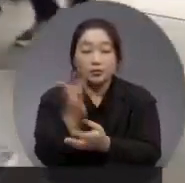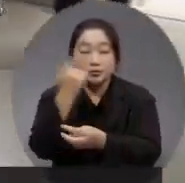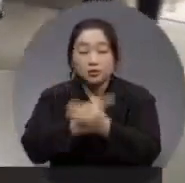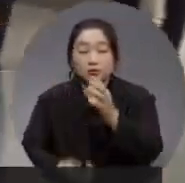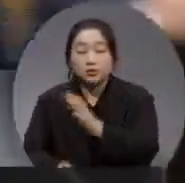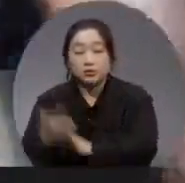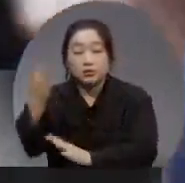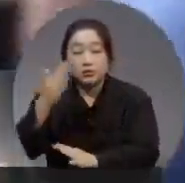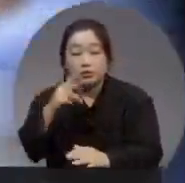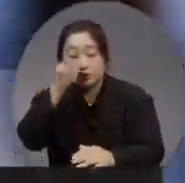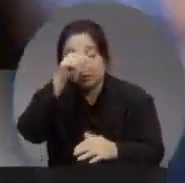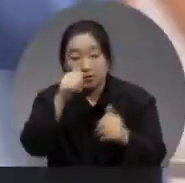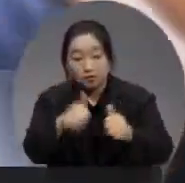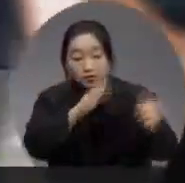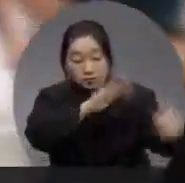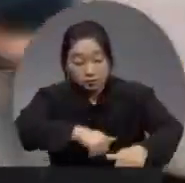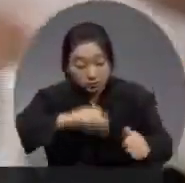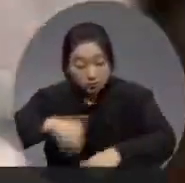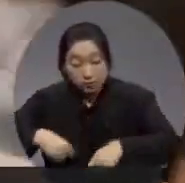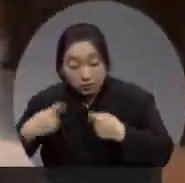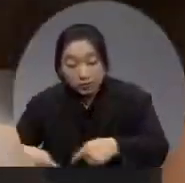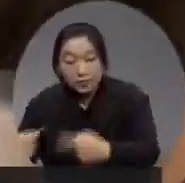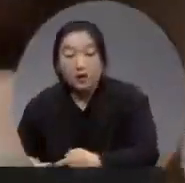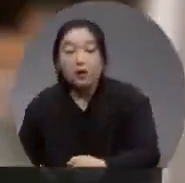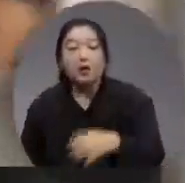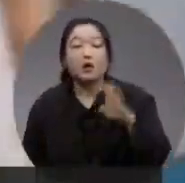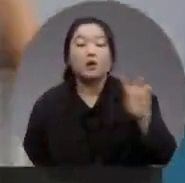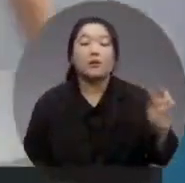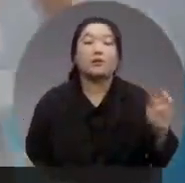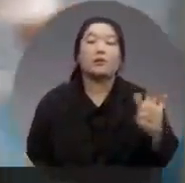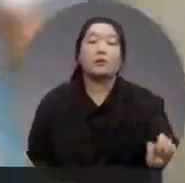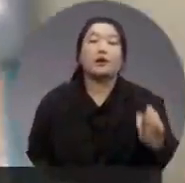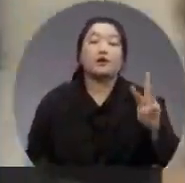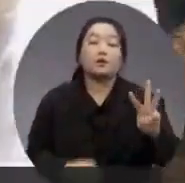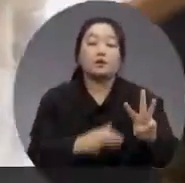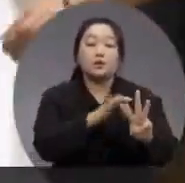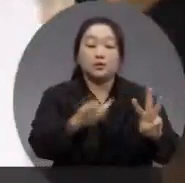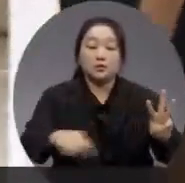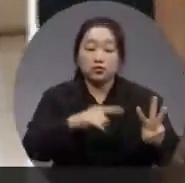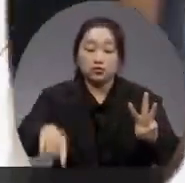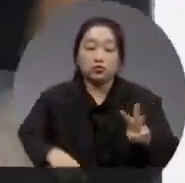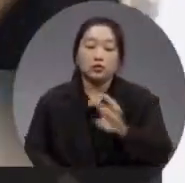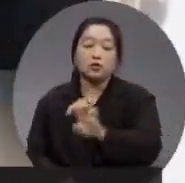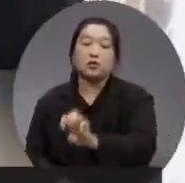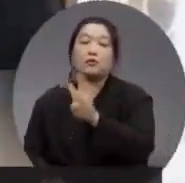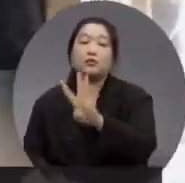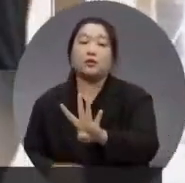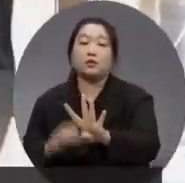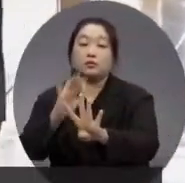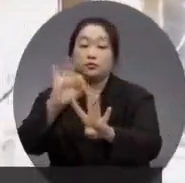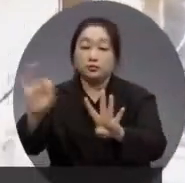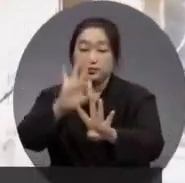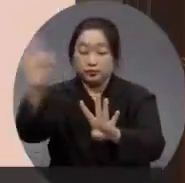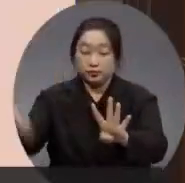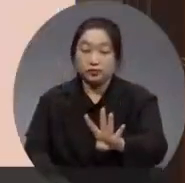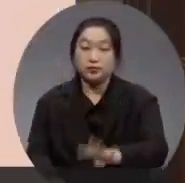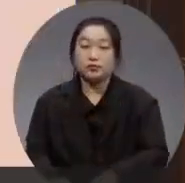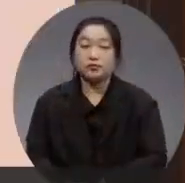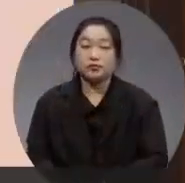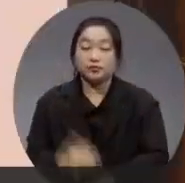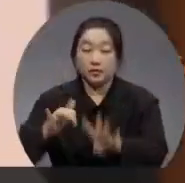공무원들을 파악해보니 43명 가운데 80% 34명이 6급 이하 공원이었습니다